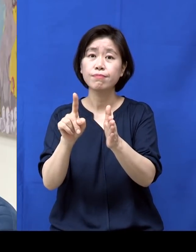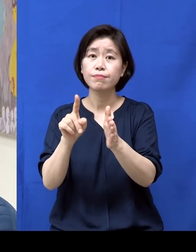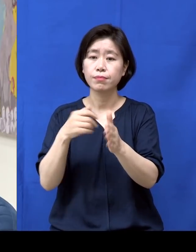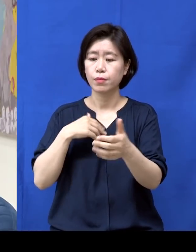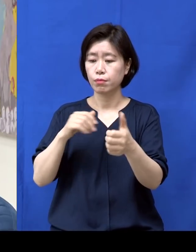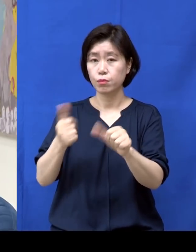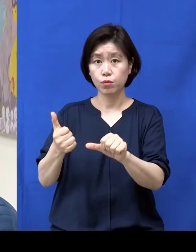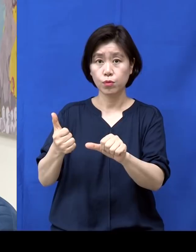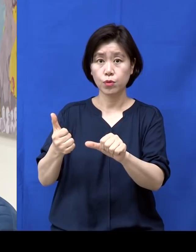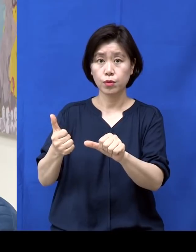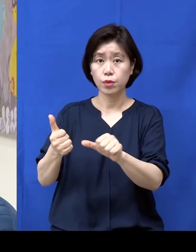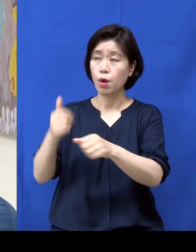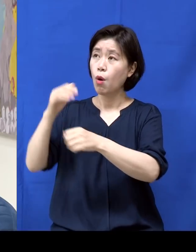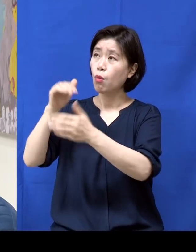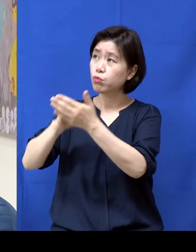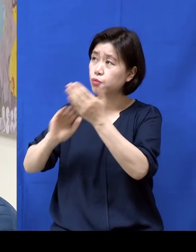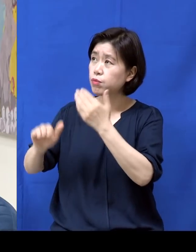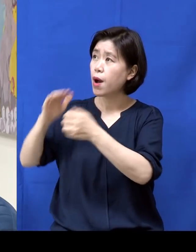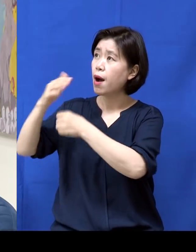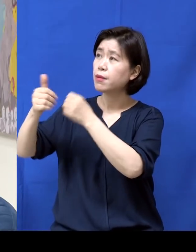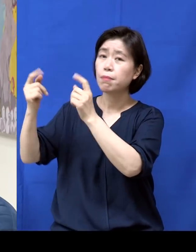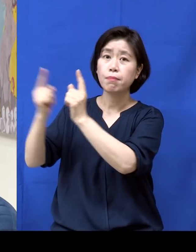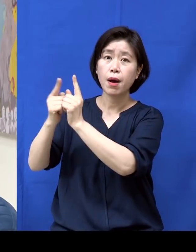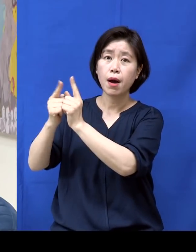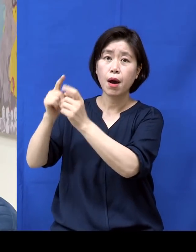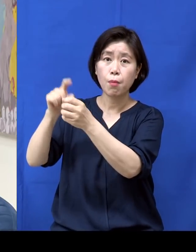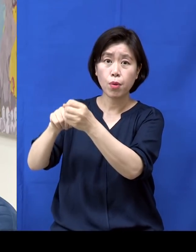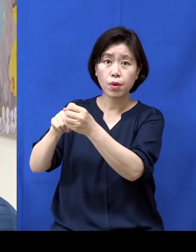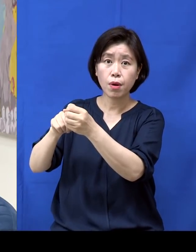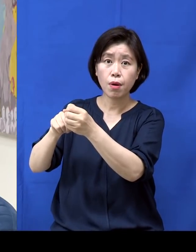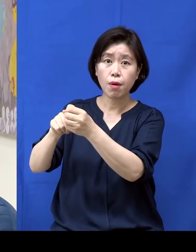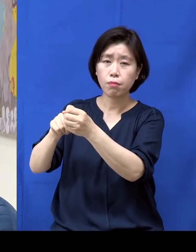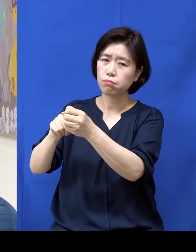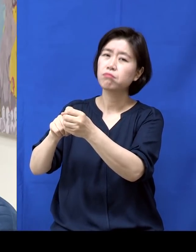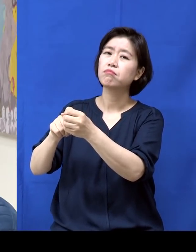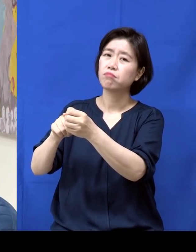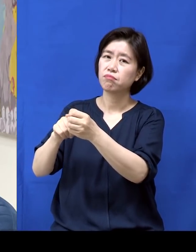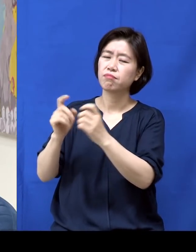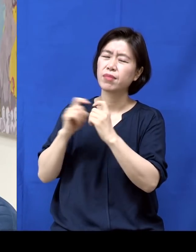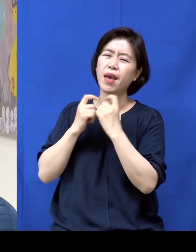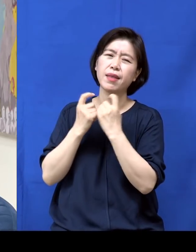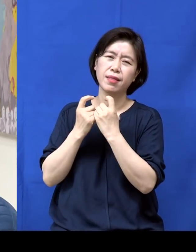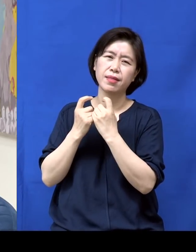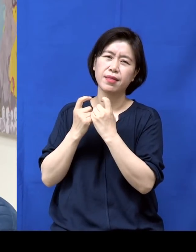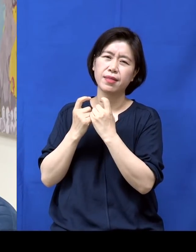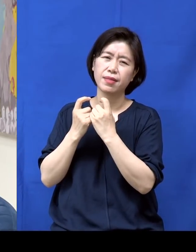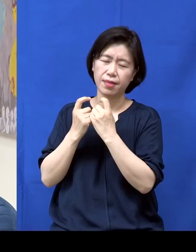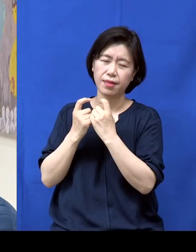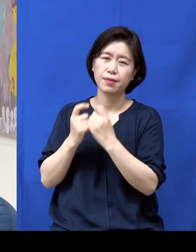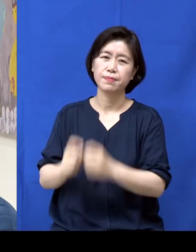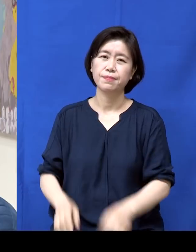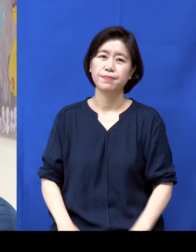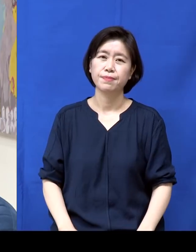죽어서 천국 가는 게 목적이 아니게 된 거죠. 개인적 차원의 신앙을 넘어서서 관계 안에서